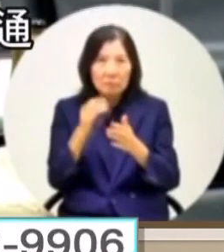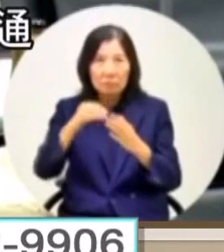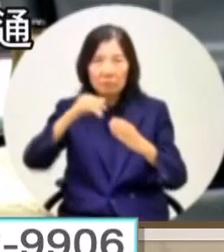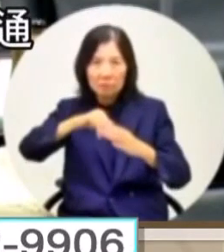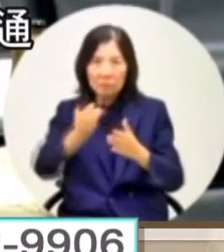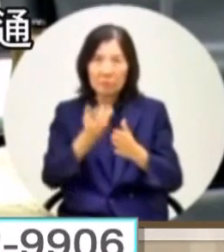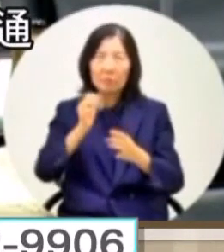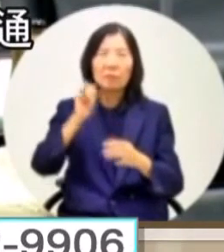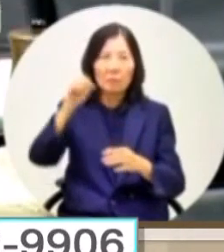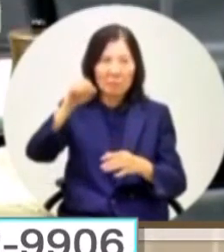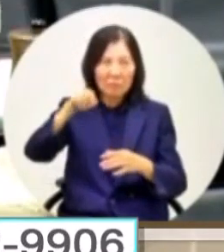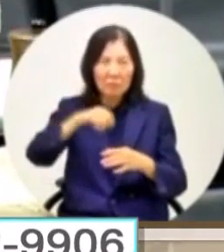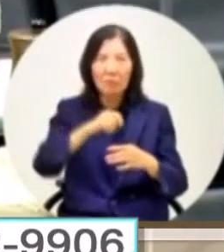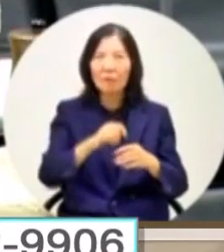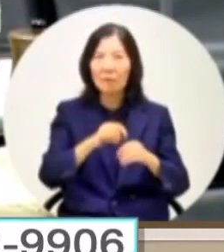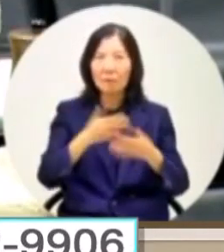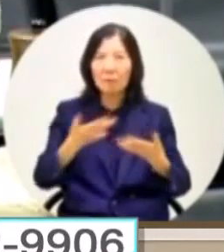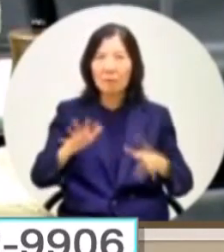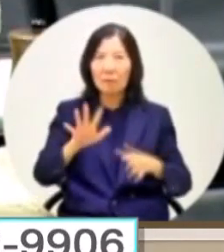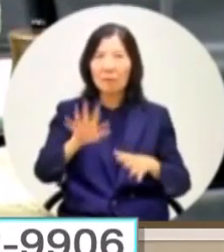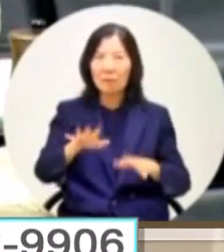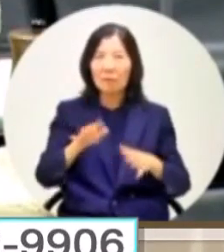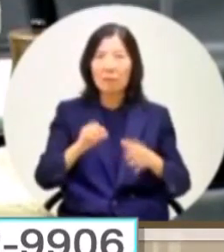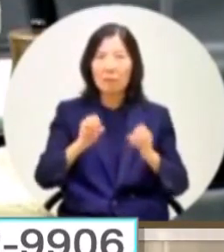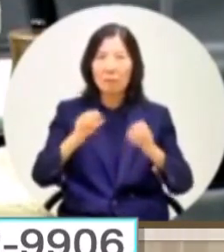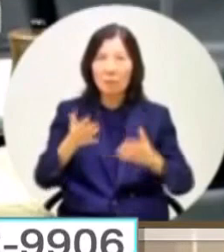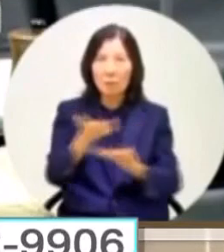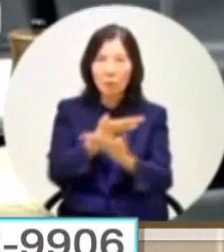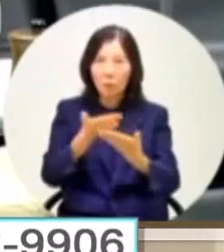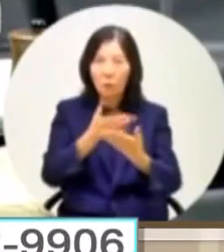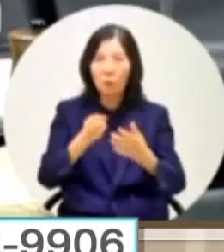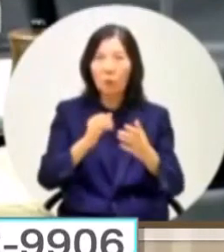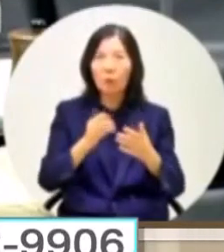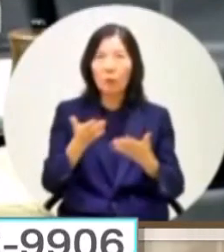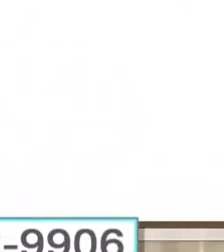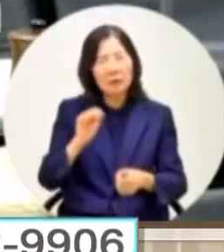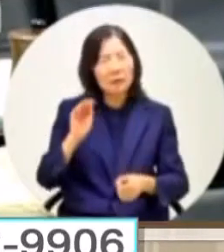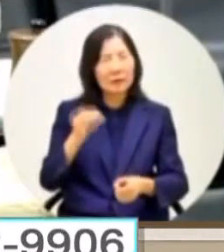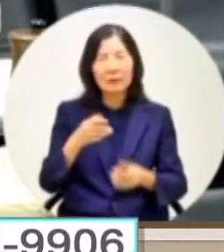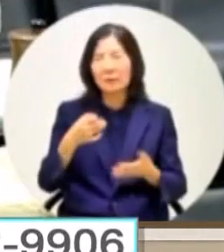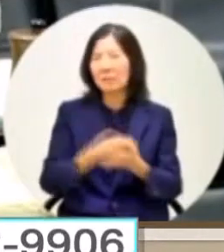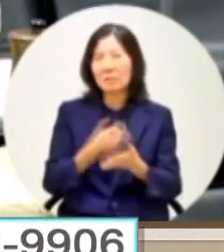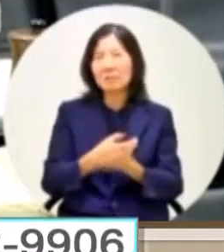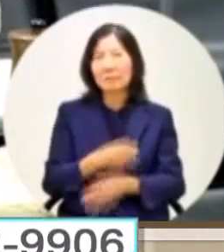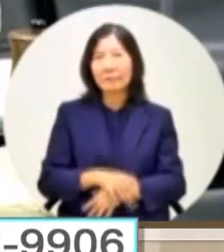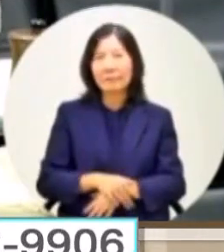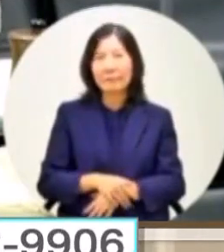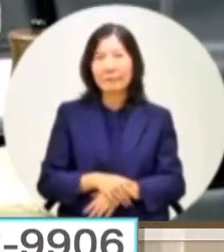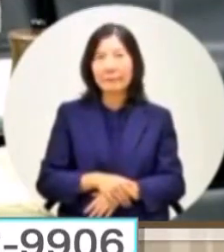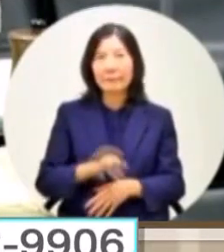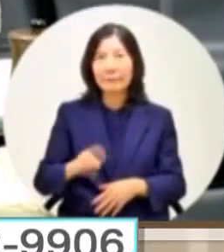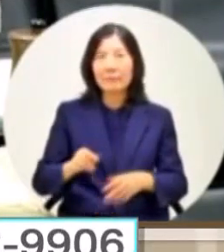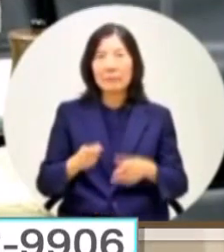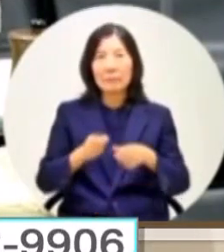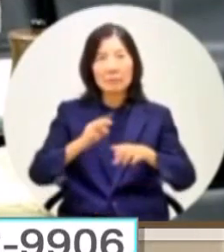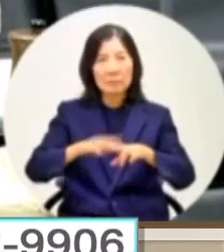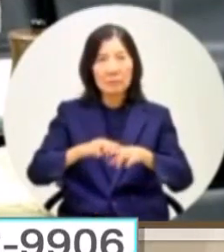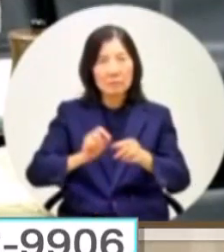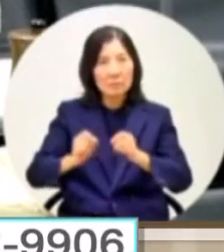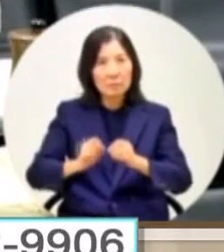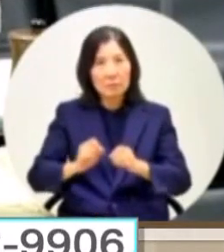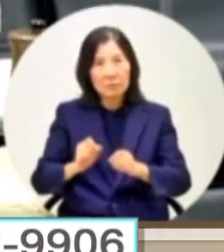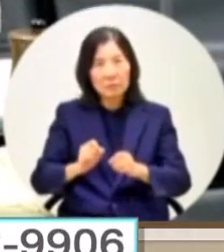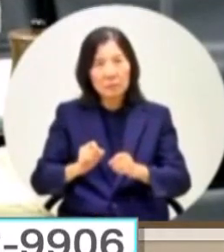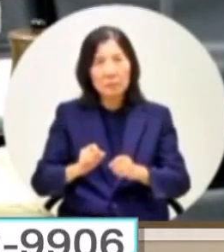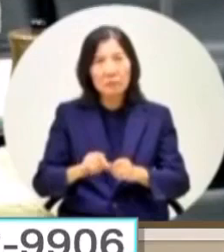在去年就承诺说3年做好，那3年做好就是包含1年做电源改善，然后后面2年从国中慢慢装到国小，它是